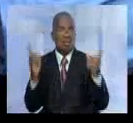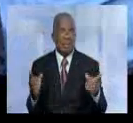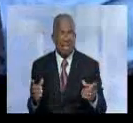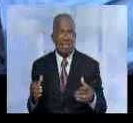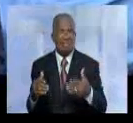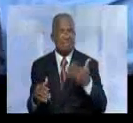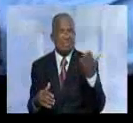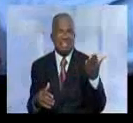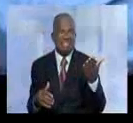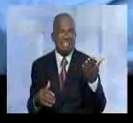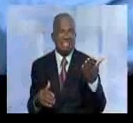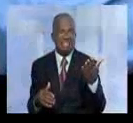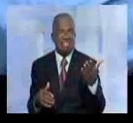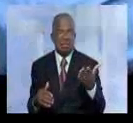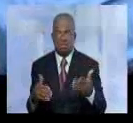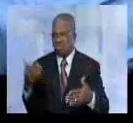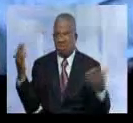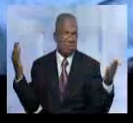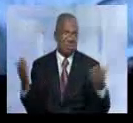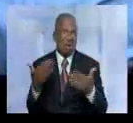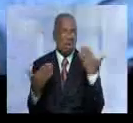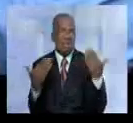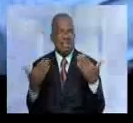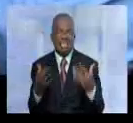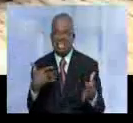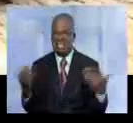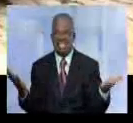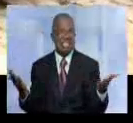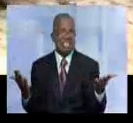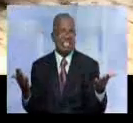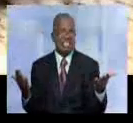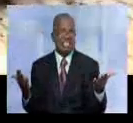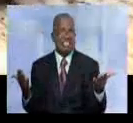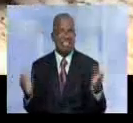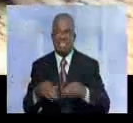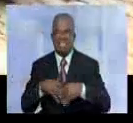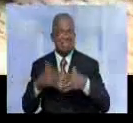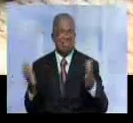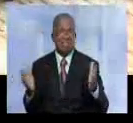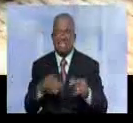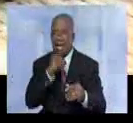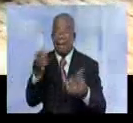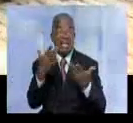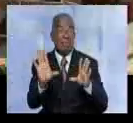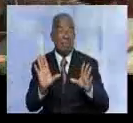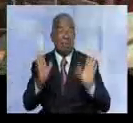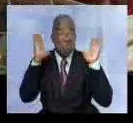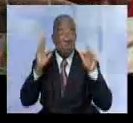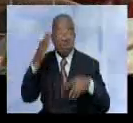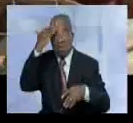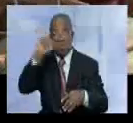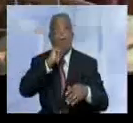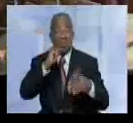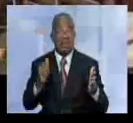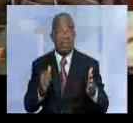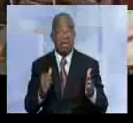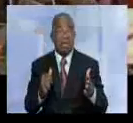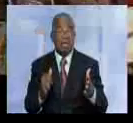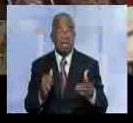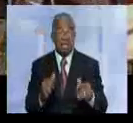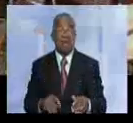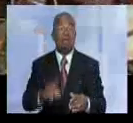espérer qu'il n'y a plus personne en dessous, c'est vraiment le souhait. Ce n'est pas la première fois qu'un immeuble s'effondre à Abidjan, mais cette fois-ci, il s'agit